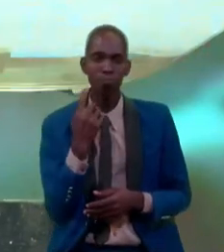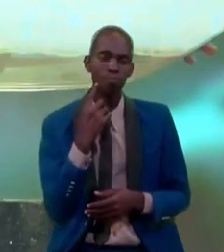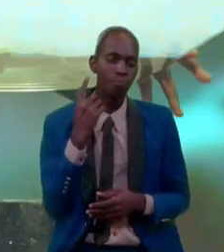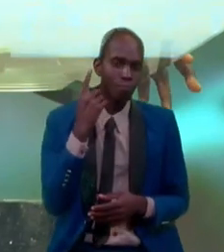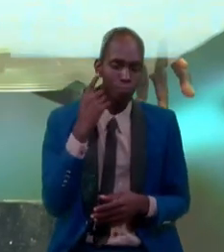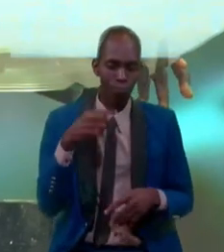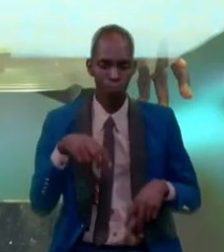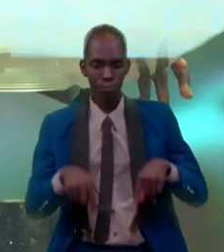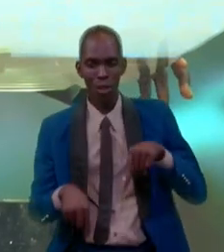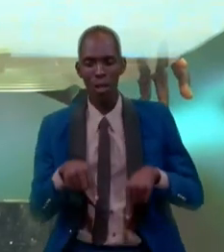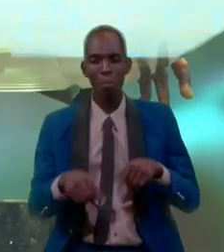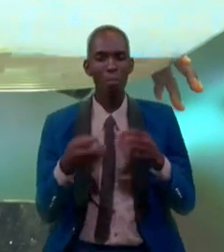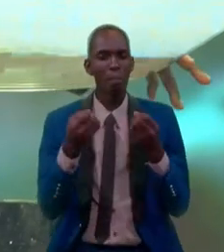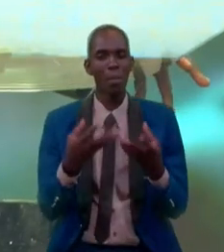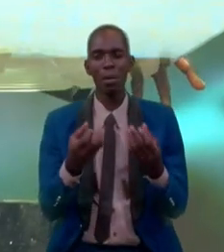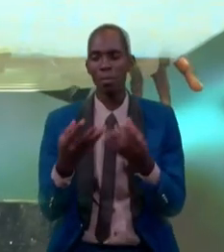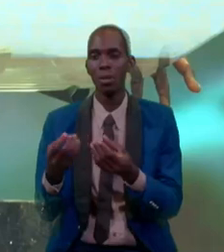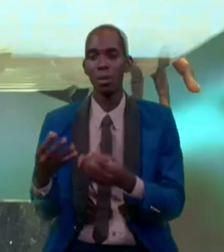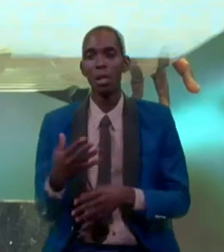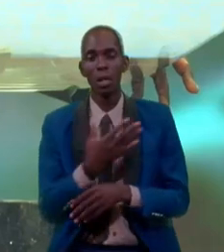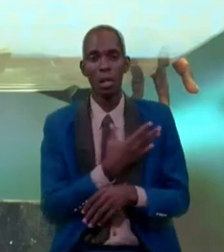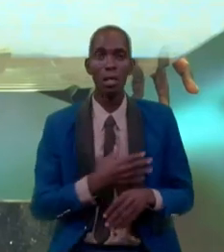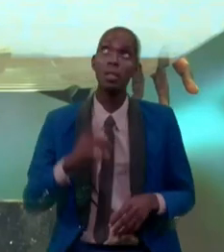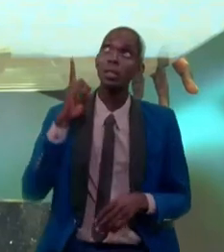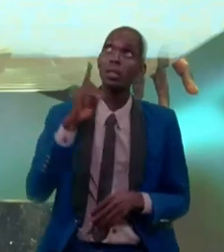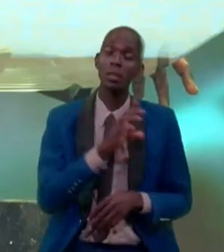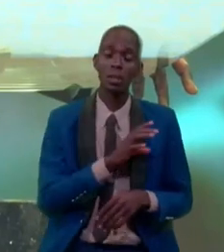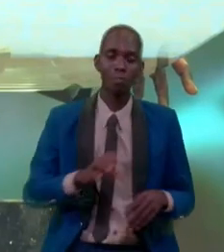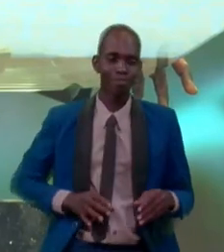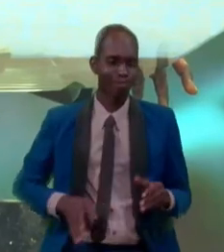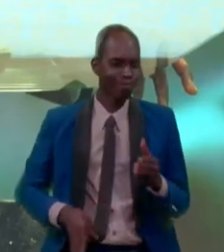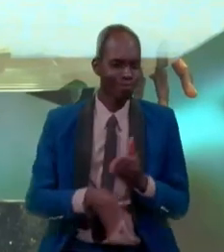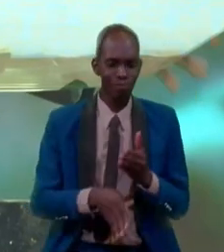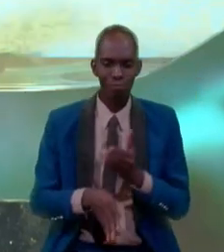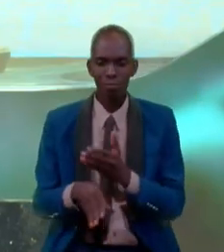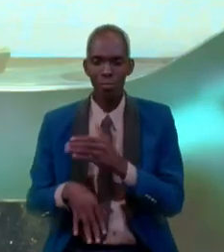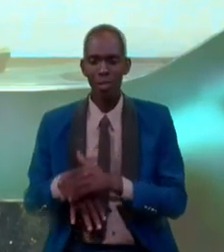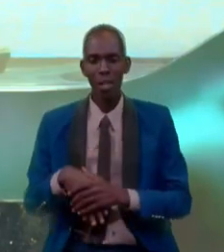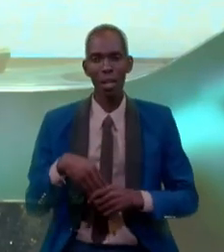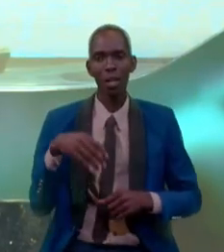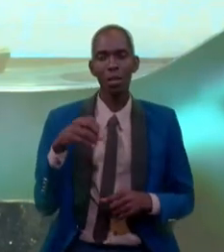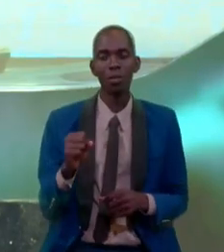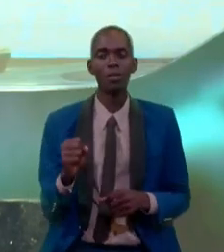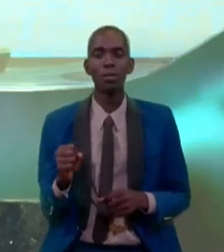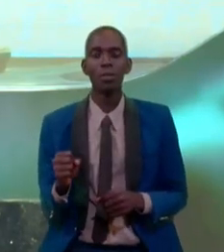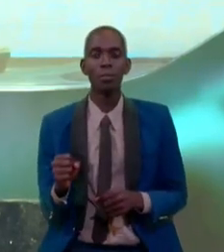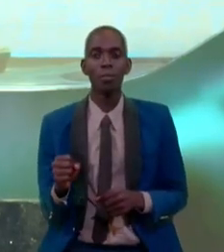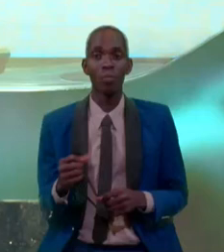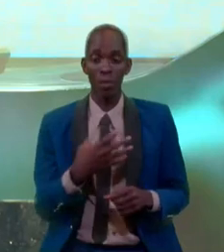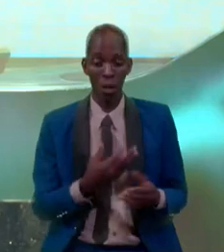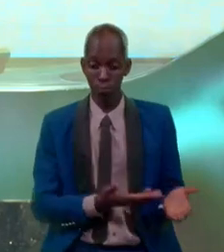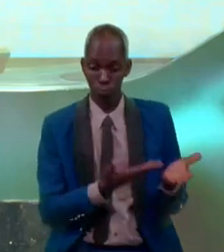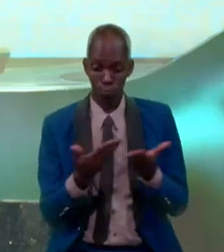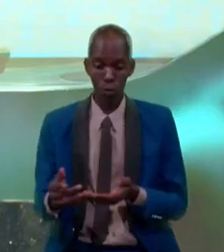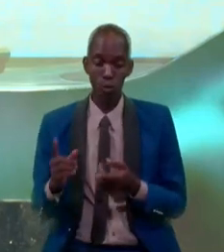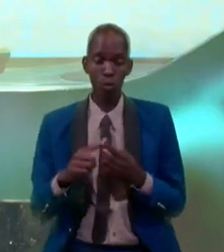Alors s'approcha de lui une grande foule ayant avec elle des boiteux, des aveugles, des muets, des estropiés et